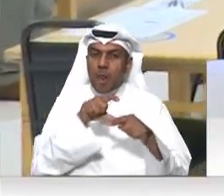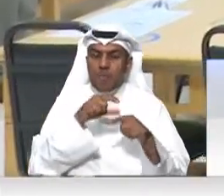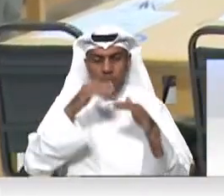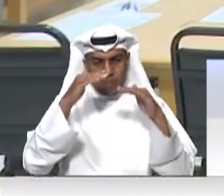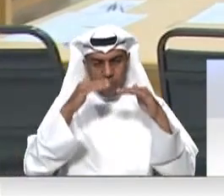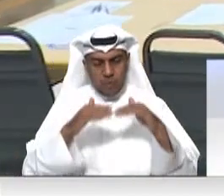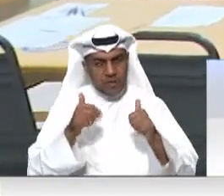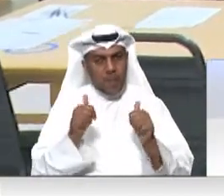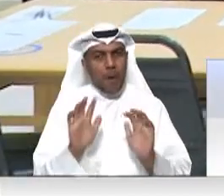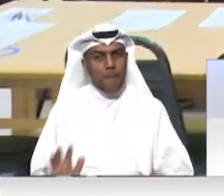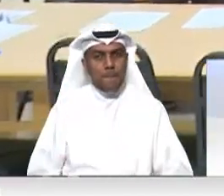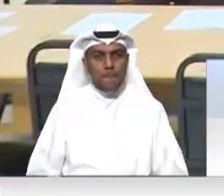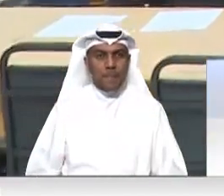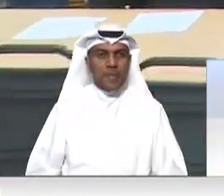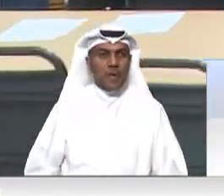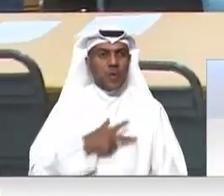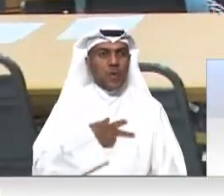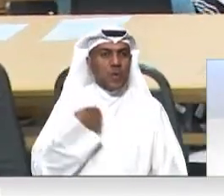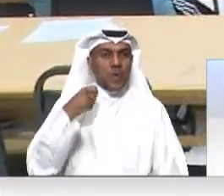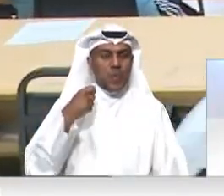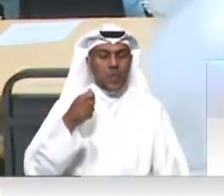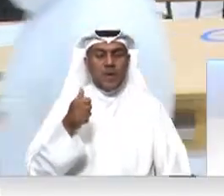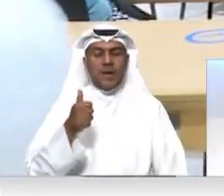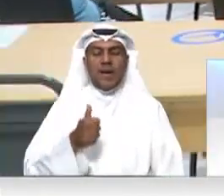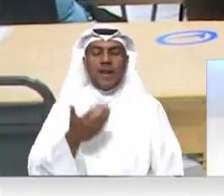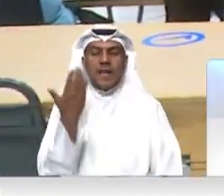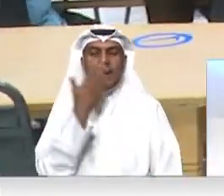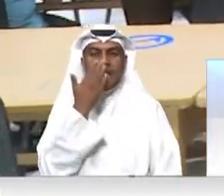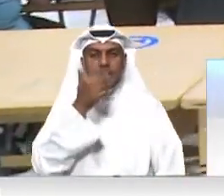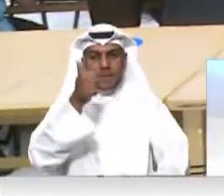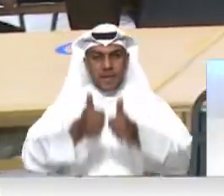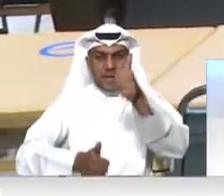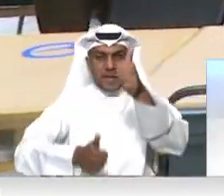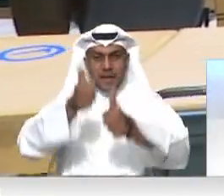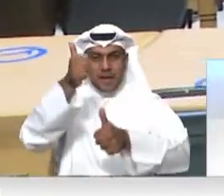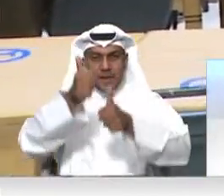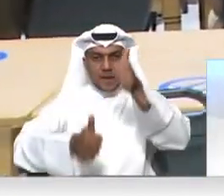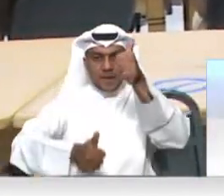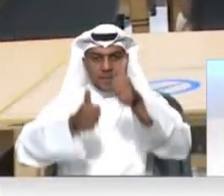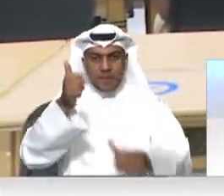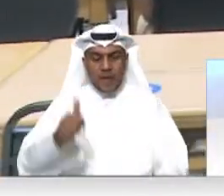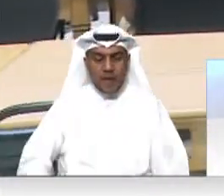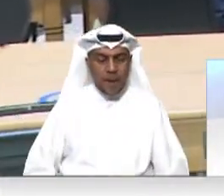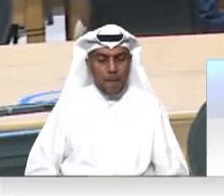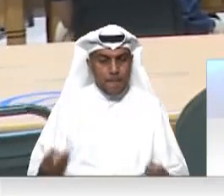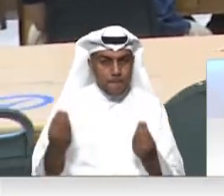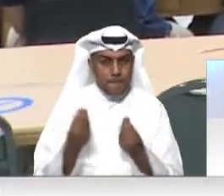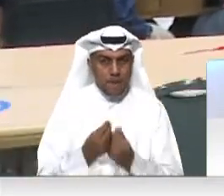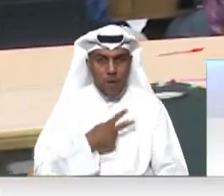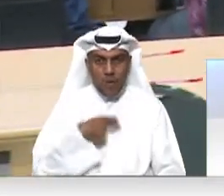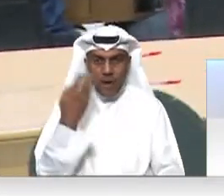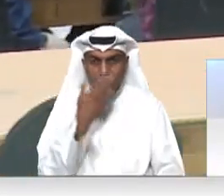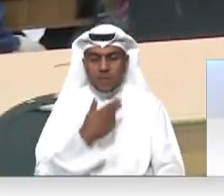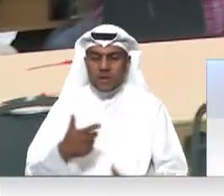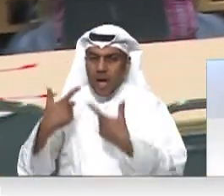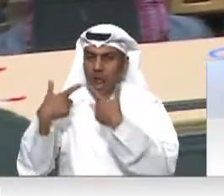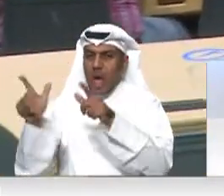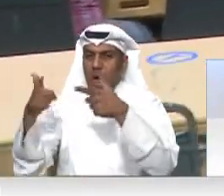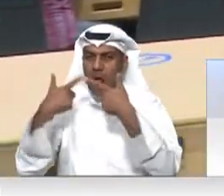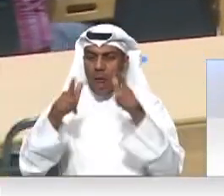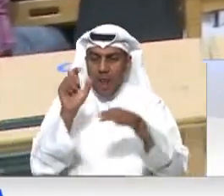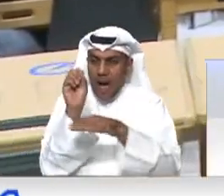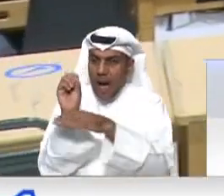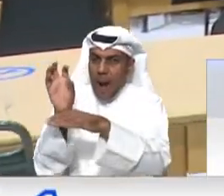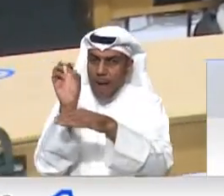اختباراته وزاره التربيه للصف الثاني عشر تتزامن مع اطلاق حمله استعد والتي اثرت عن نجاح كبير